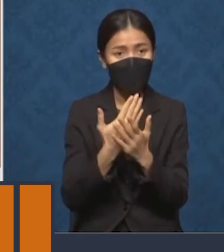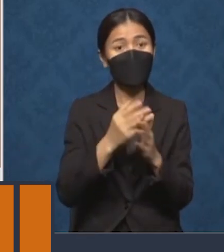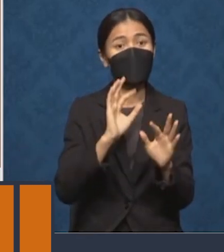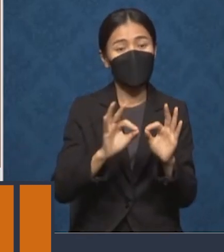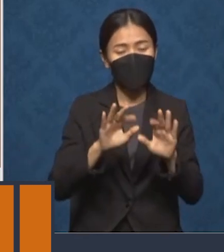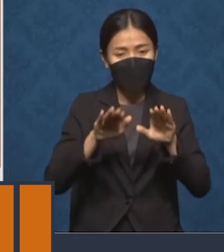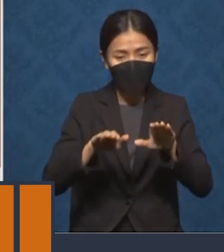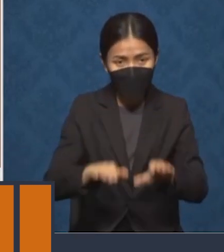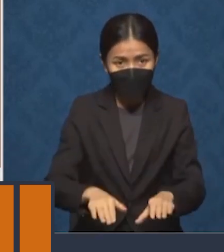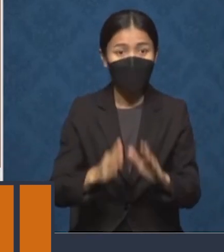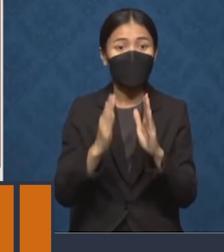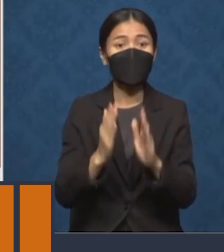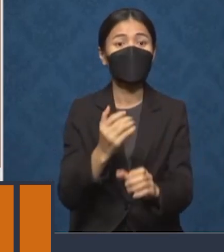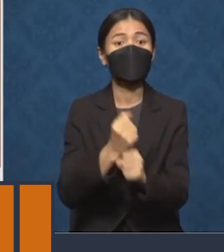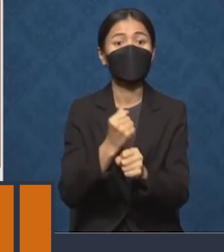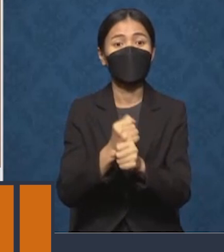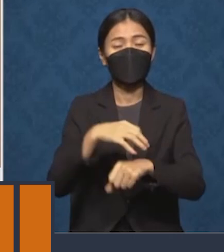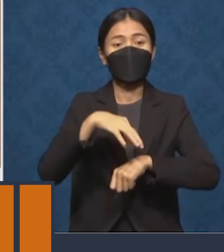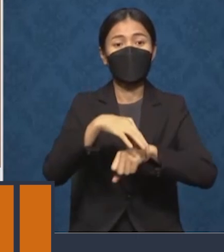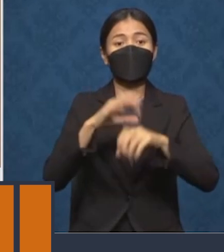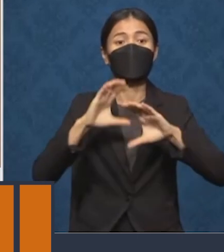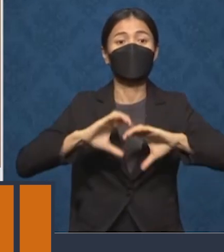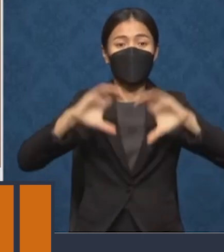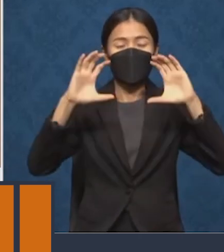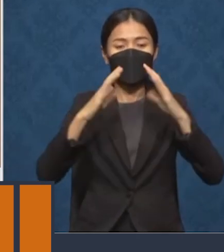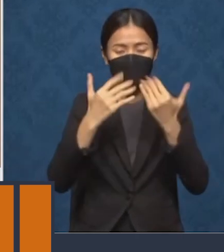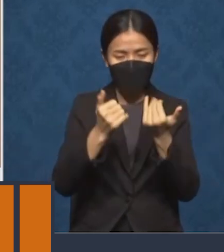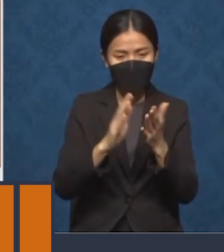การซึ่งฉันไม่ทราบว่า